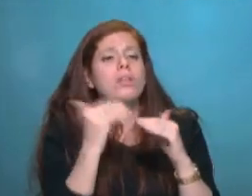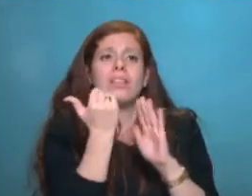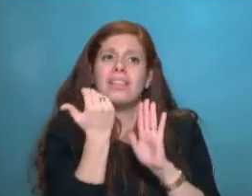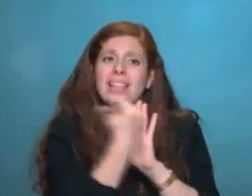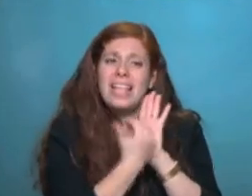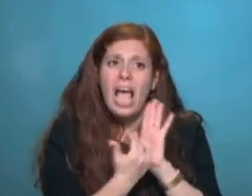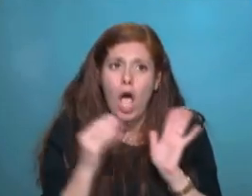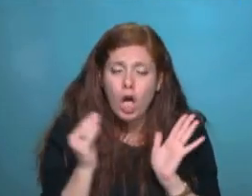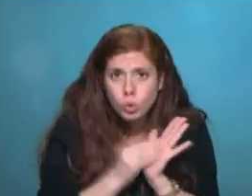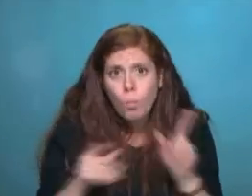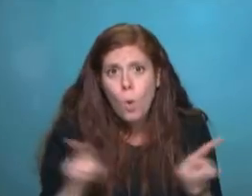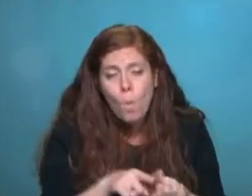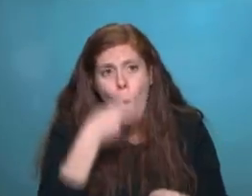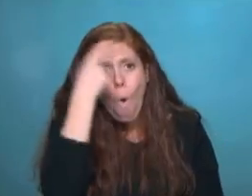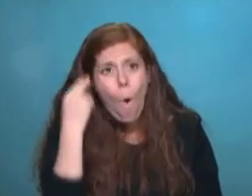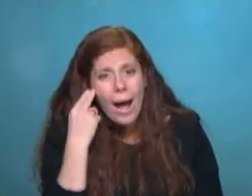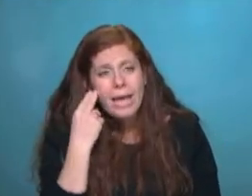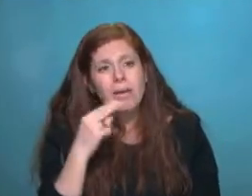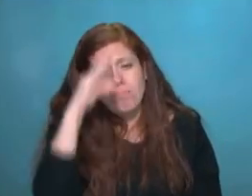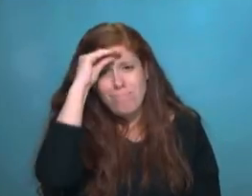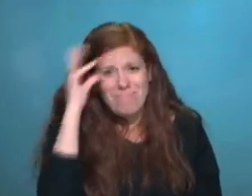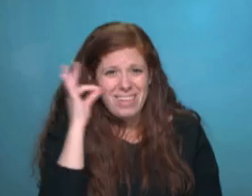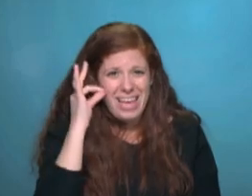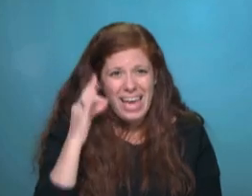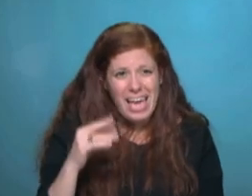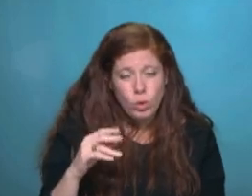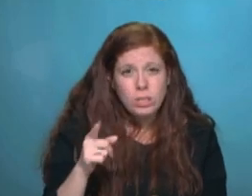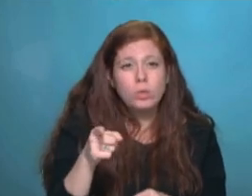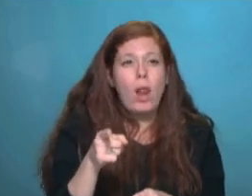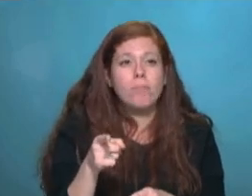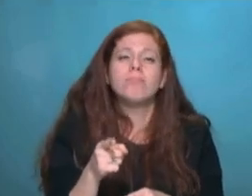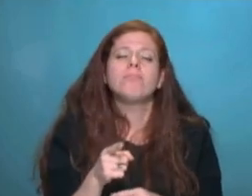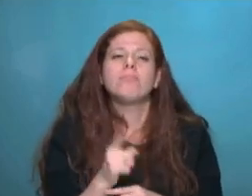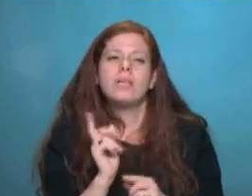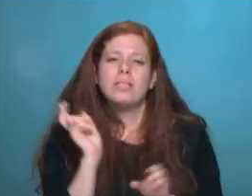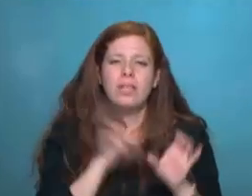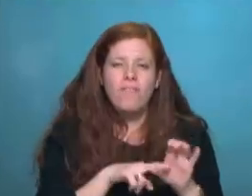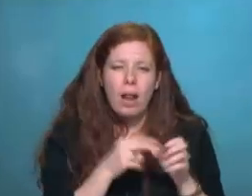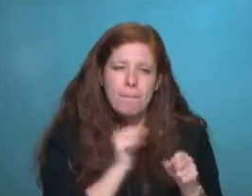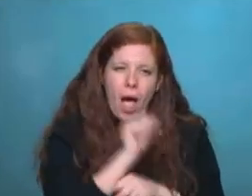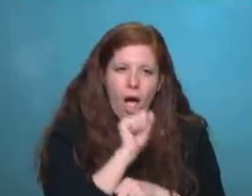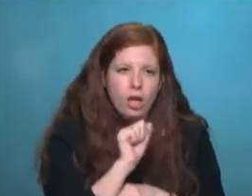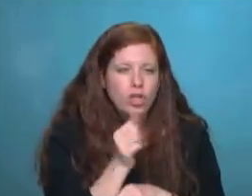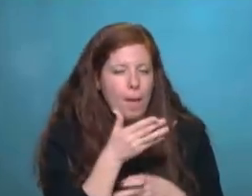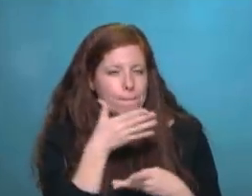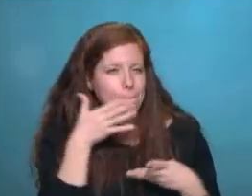הורים הטרוסקסואלים. הללי הצטרפה למחאת הפנתרות הוורודות, ורחלי ואיריס